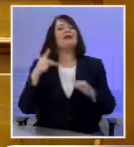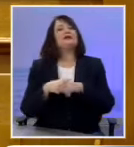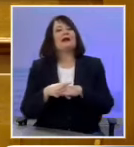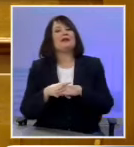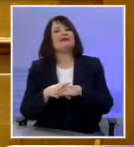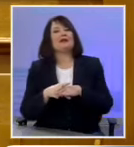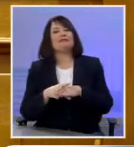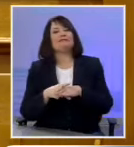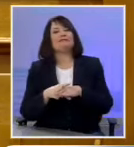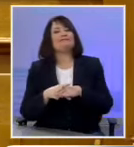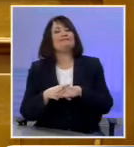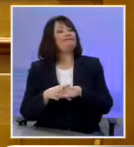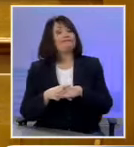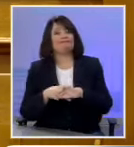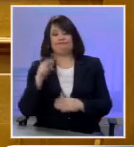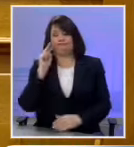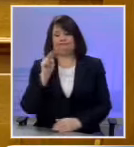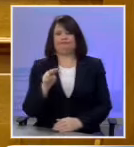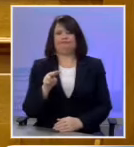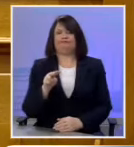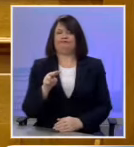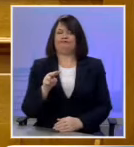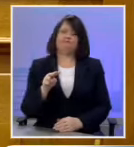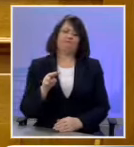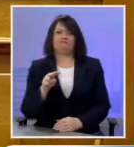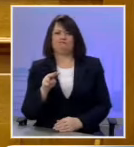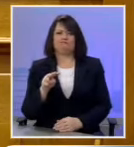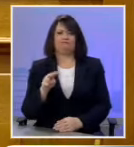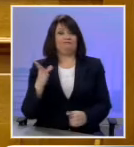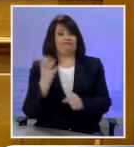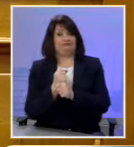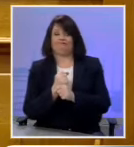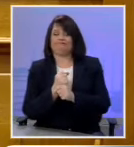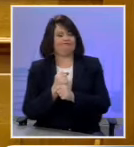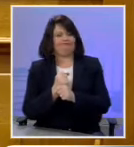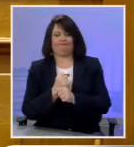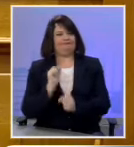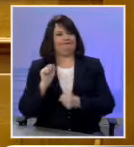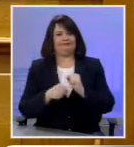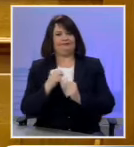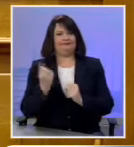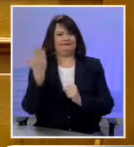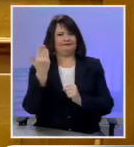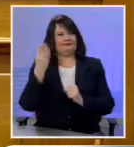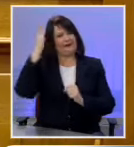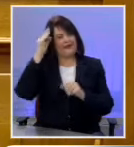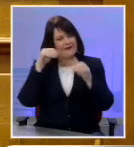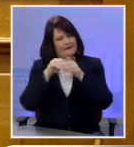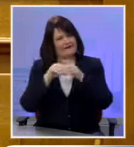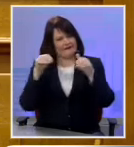Τράπεζα δεν φαίνεται να είχε πολύ μεγάλη επιτυχία στην προσπάθεια προσέλκυσης